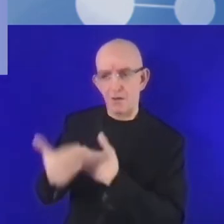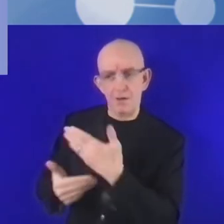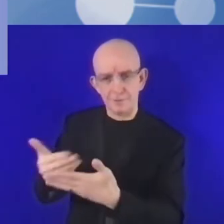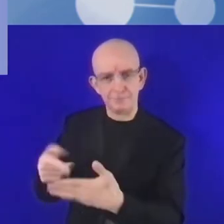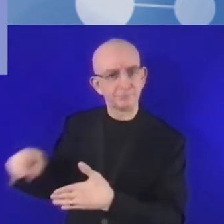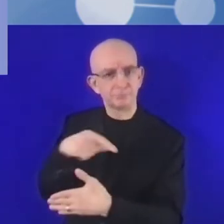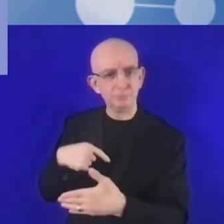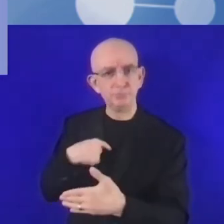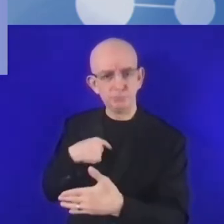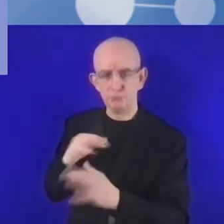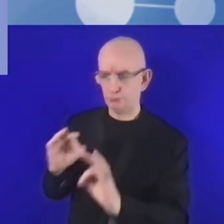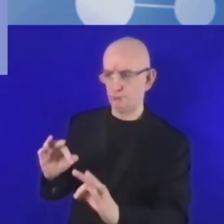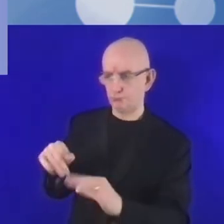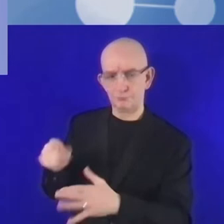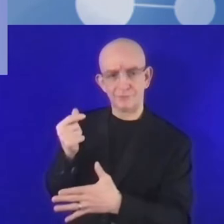这个经济的这个部分，他们雇佣非常多的员工，所以说我们花那么多钱支持他们是非常好的。每年我们花310亿欧元支持小企业，所以我觉得这个对。